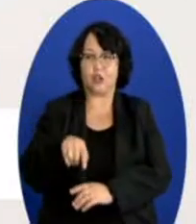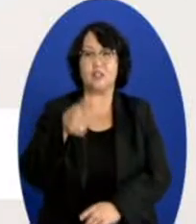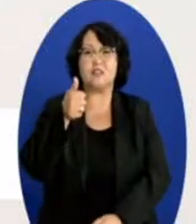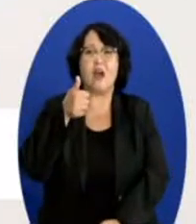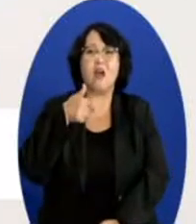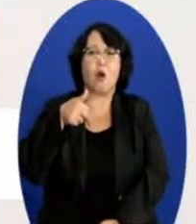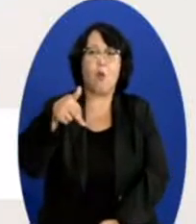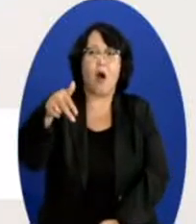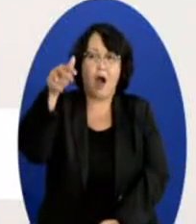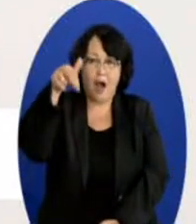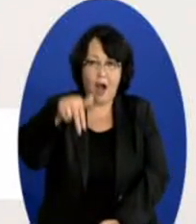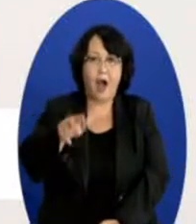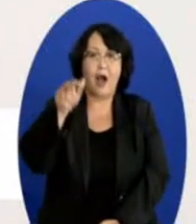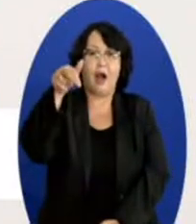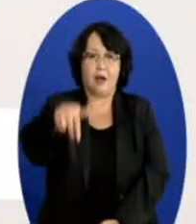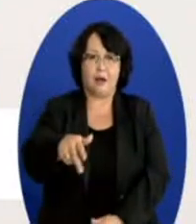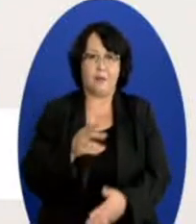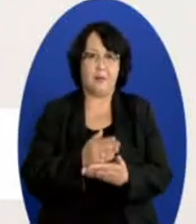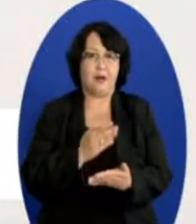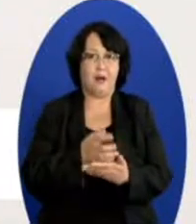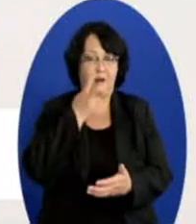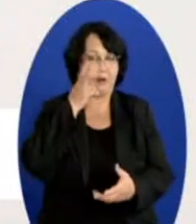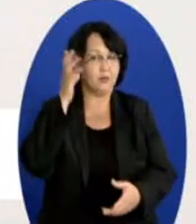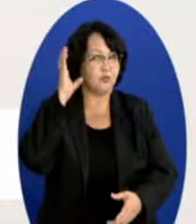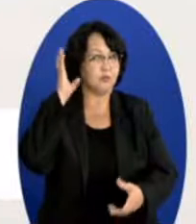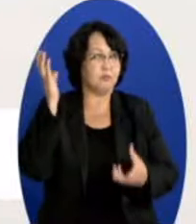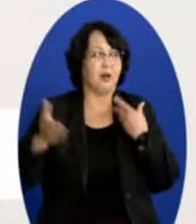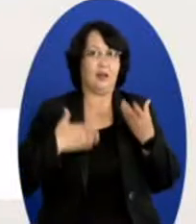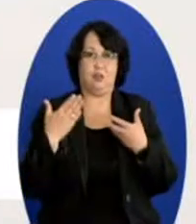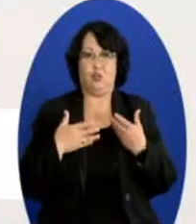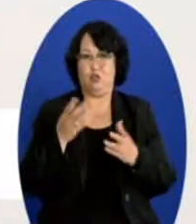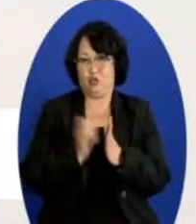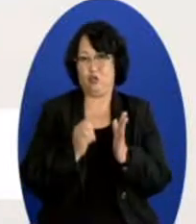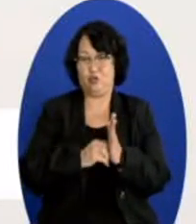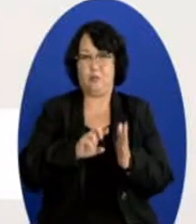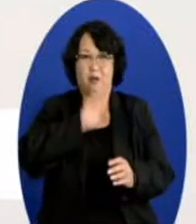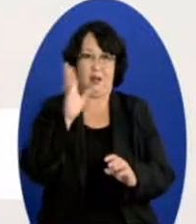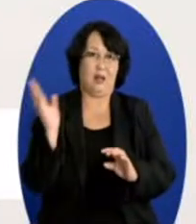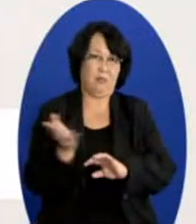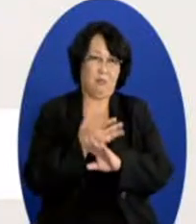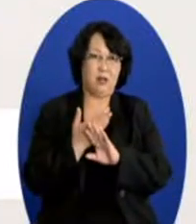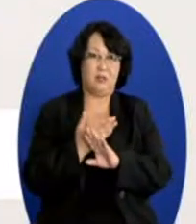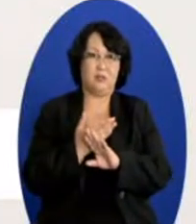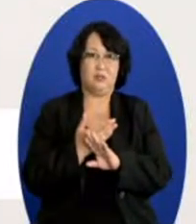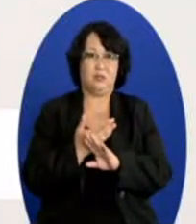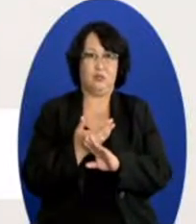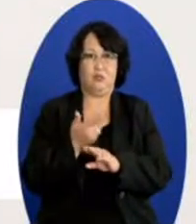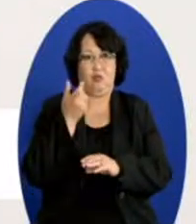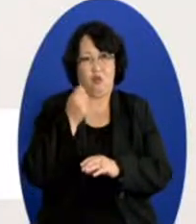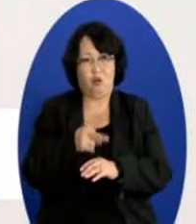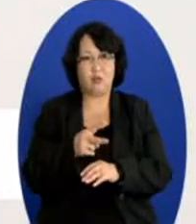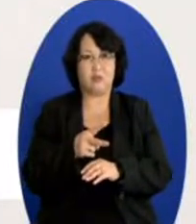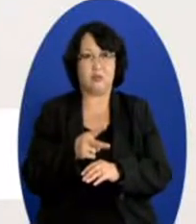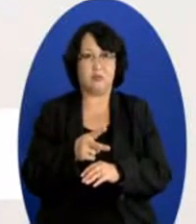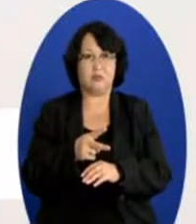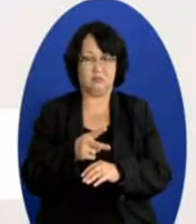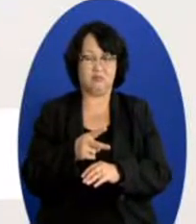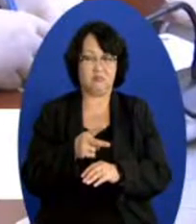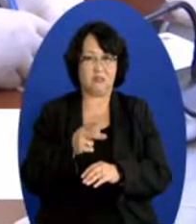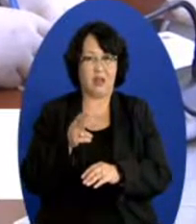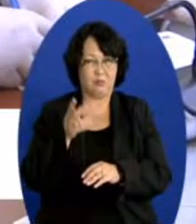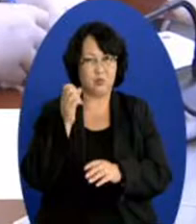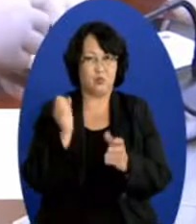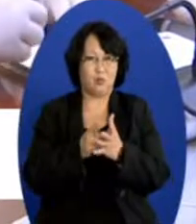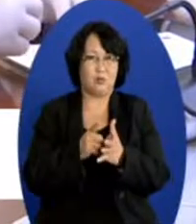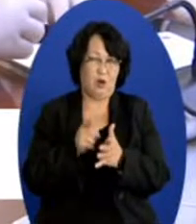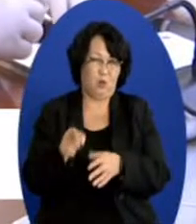байна гэсэн одоо баярт гэдэг юм уу мэдээ сонсон гэдэг бол энэ байгаль хамгаалагчийн хувьд удирдлагын хувьд бол маш чухал мэдээ гэж юу ойлж